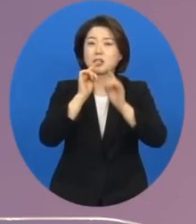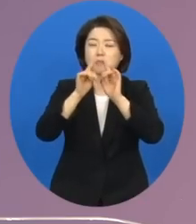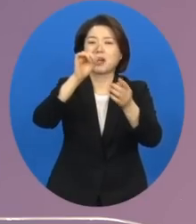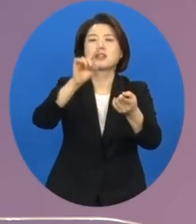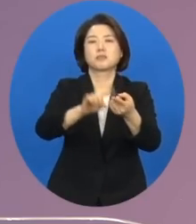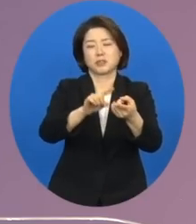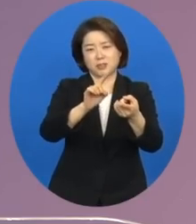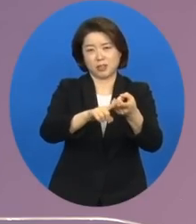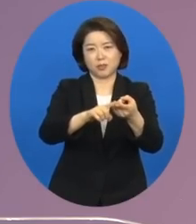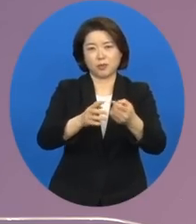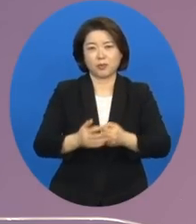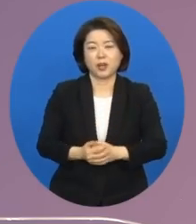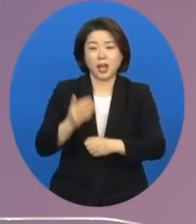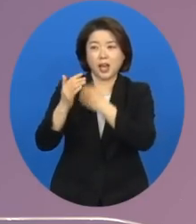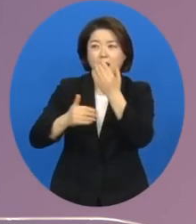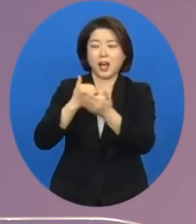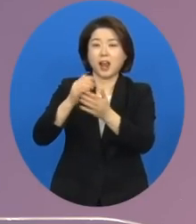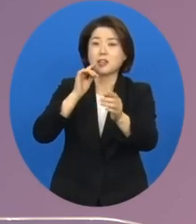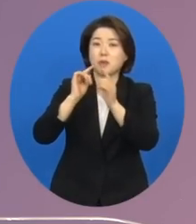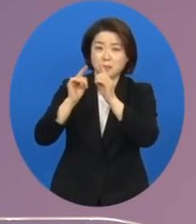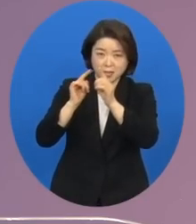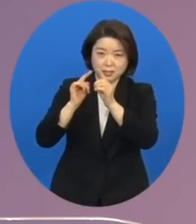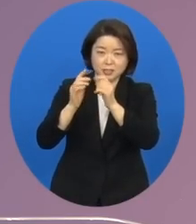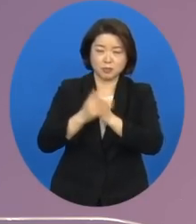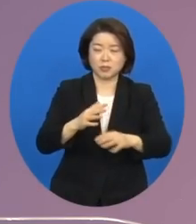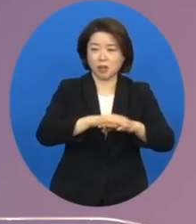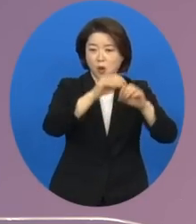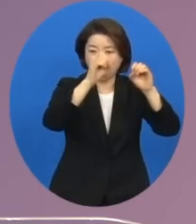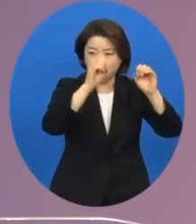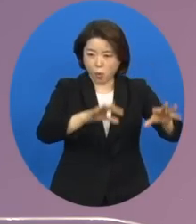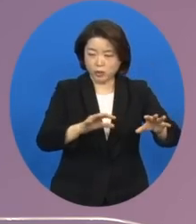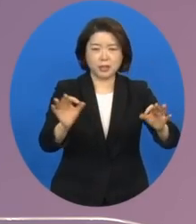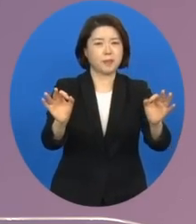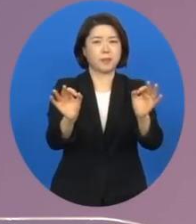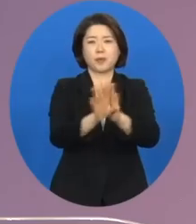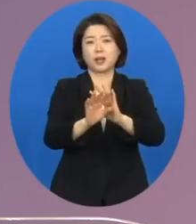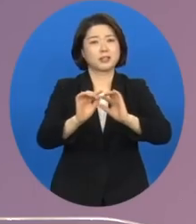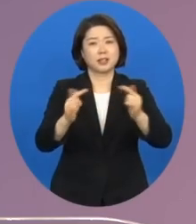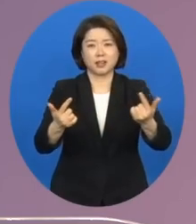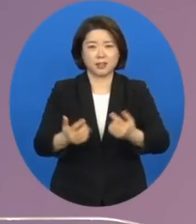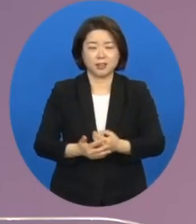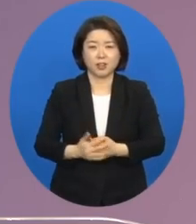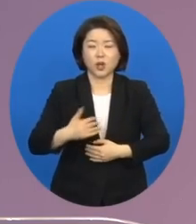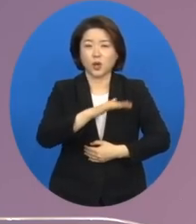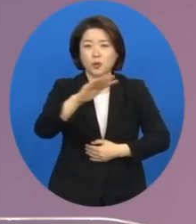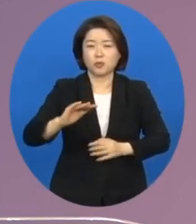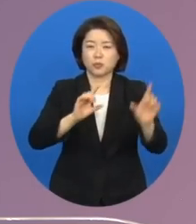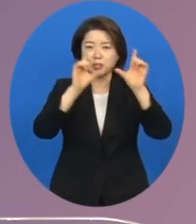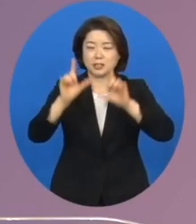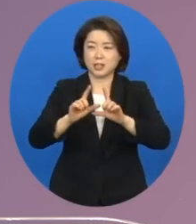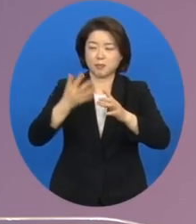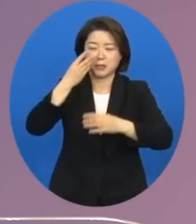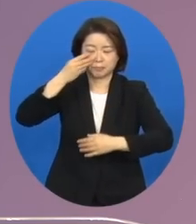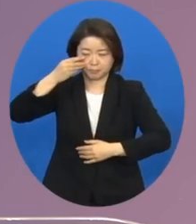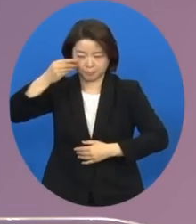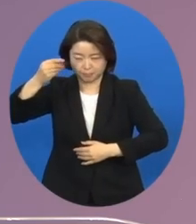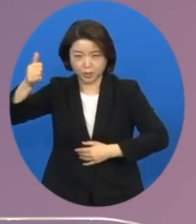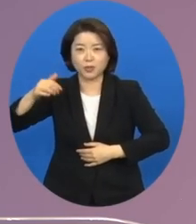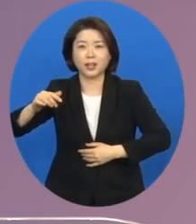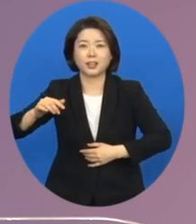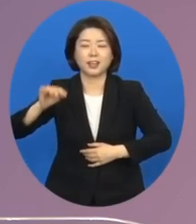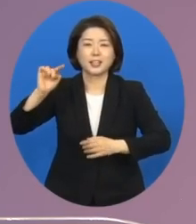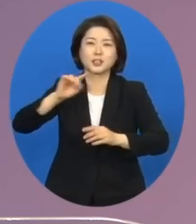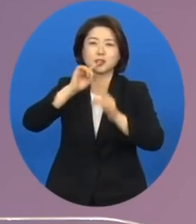그대로예요 하나님의 말씀은 헛되이 되돌아가지 않고 우리 삶의 형통하게 그